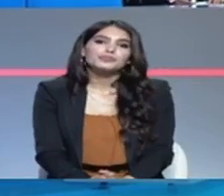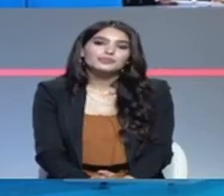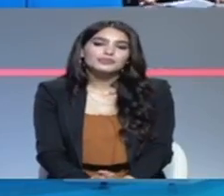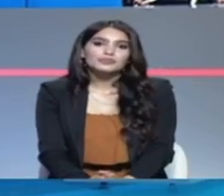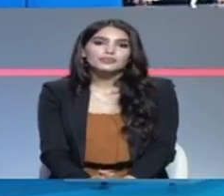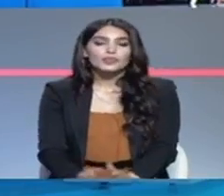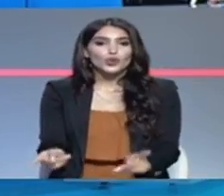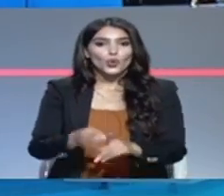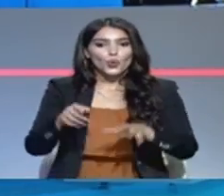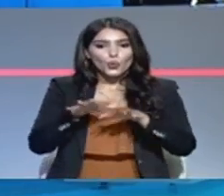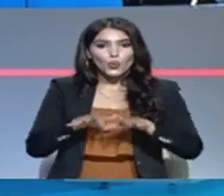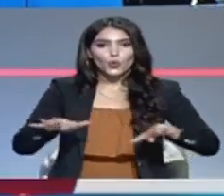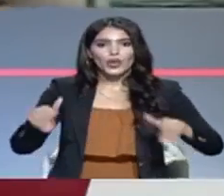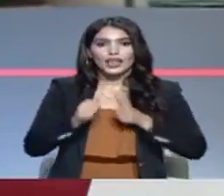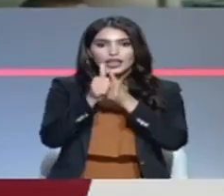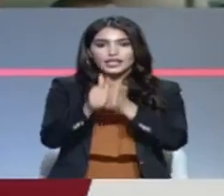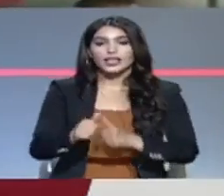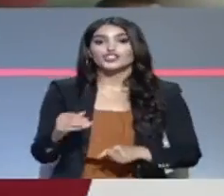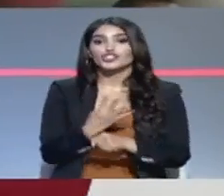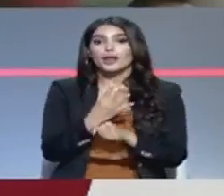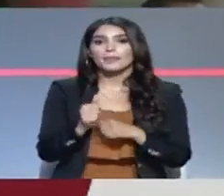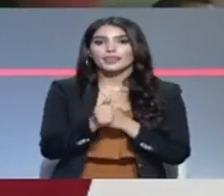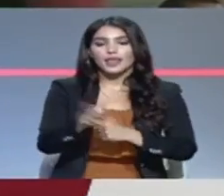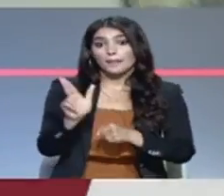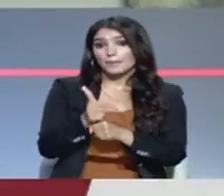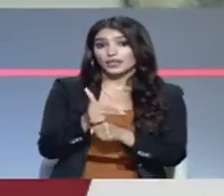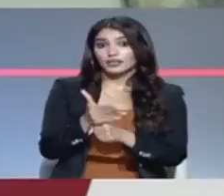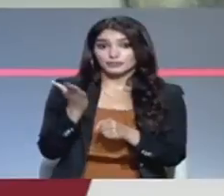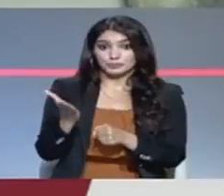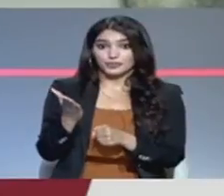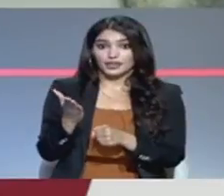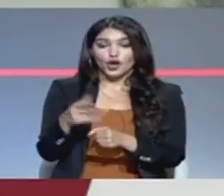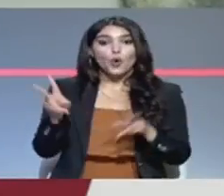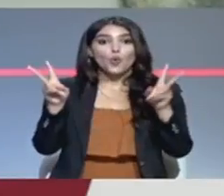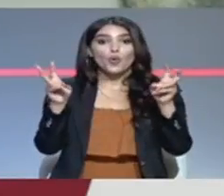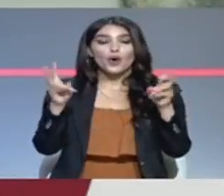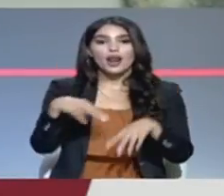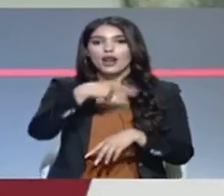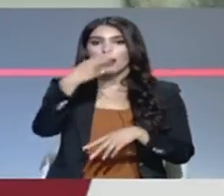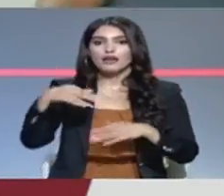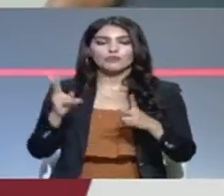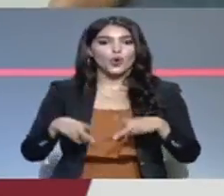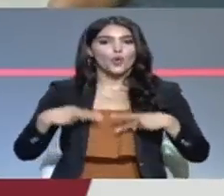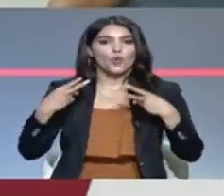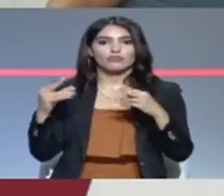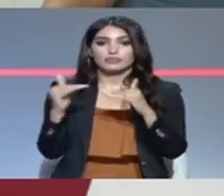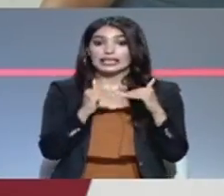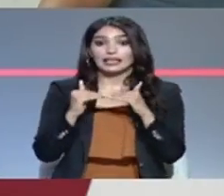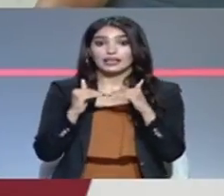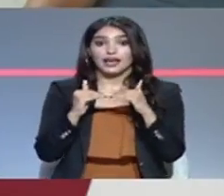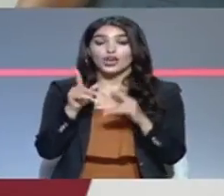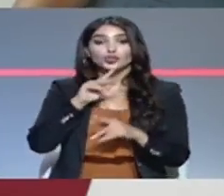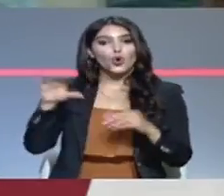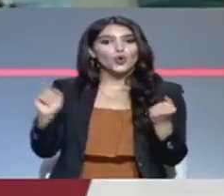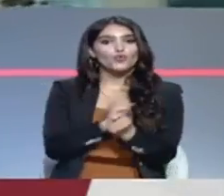على ضفاف شاطئ سيدي عبد الله بمدينة الشابة من ولاية المهدية وتحت شعار الفن يساوي الحياة، اختتمت فعاليات